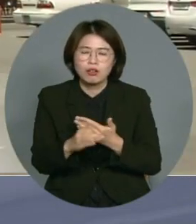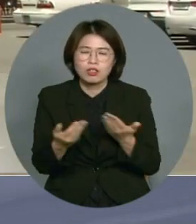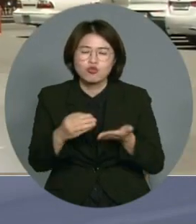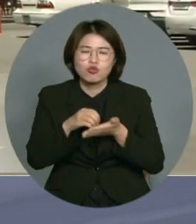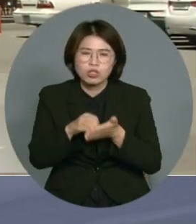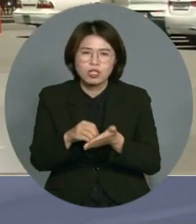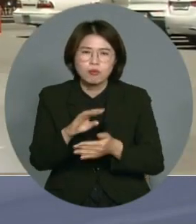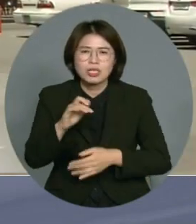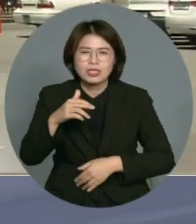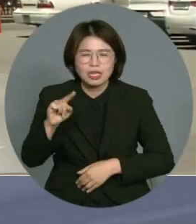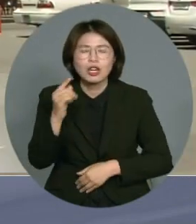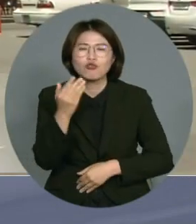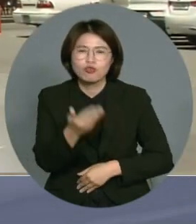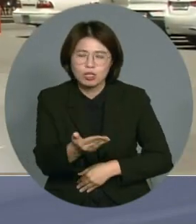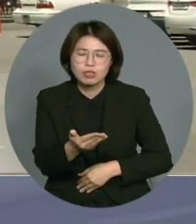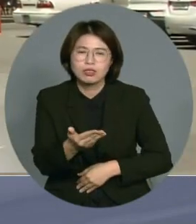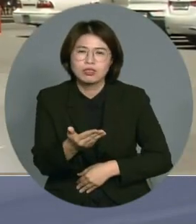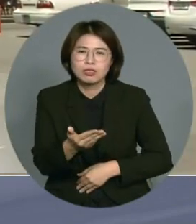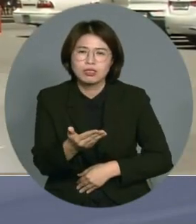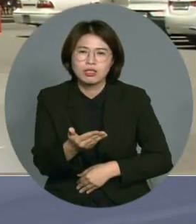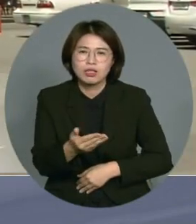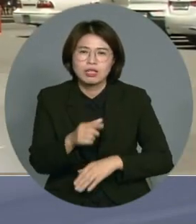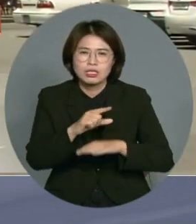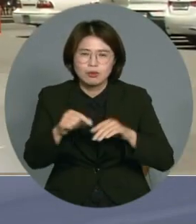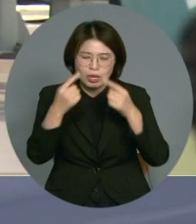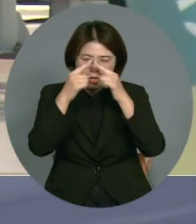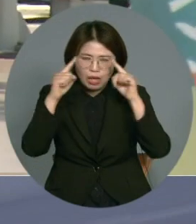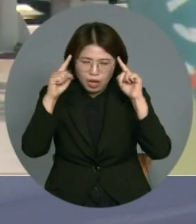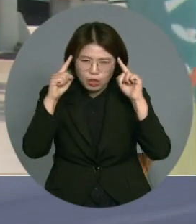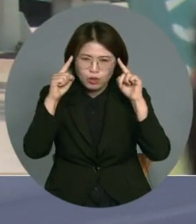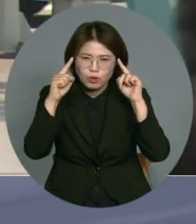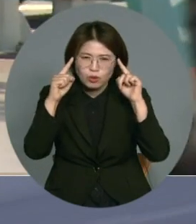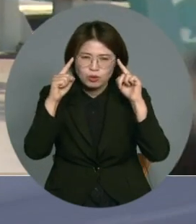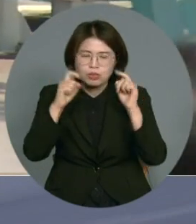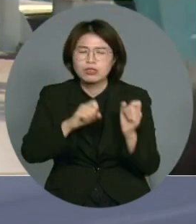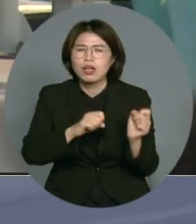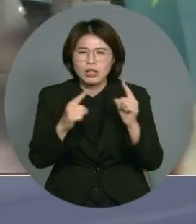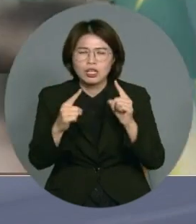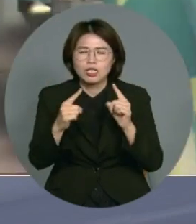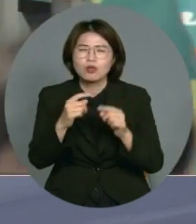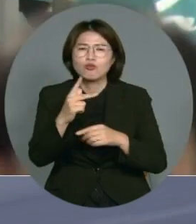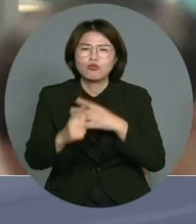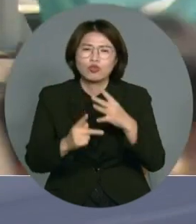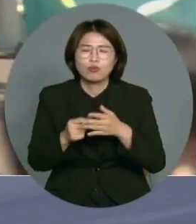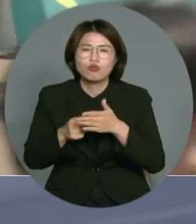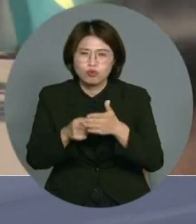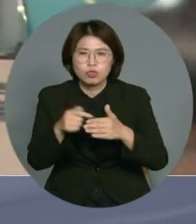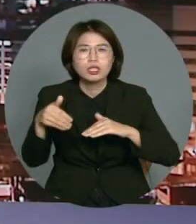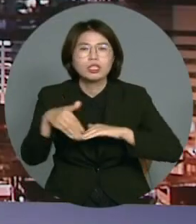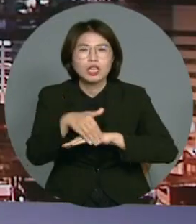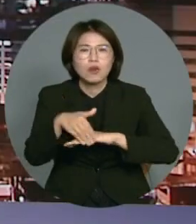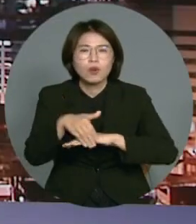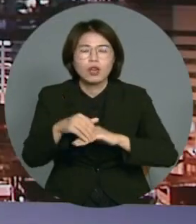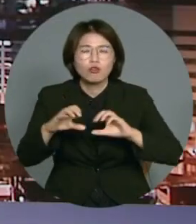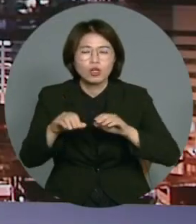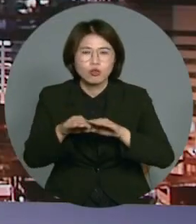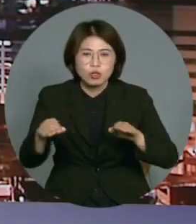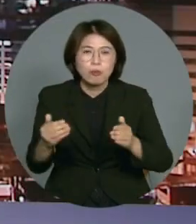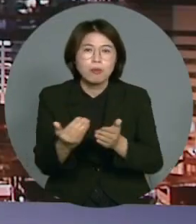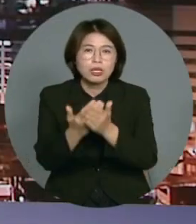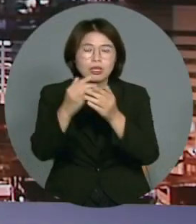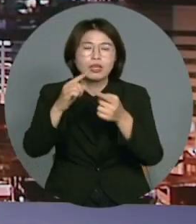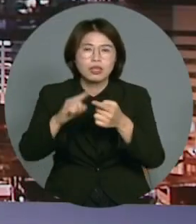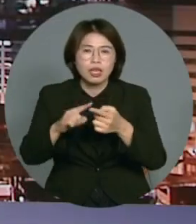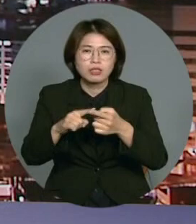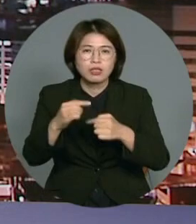한다든지 다양한 측면에서 지방대학 살리기 그는 프로그램을 추진할 예정입니다 국가 중형 발전에